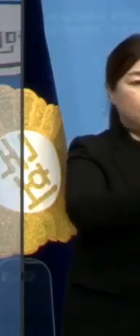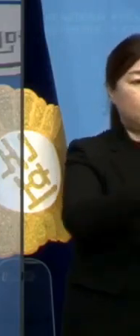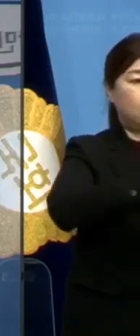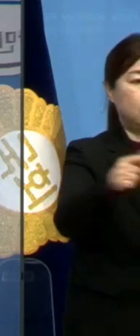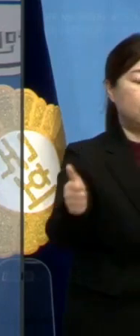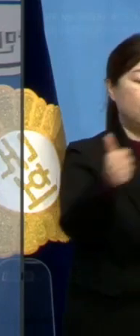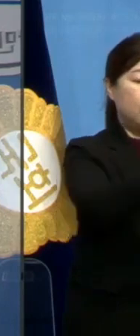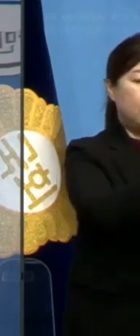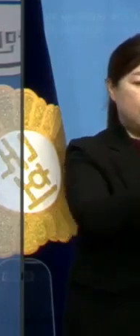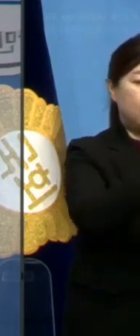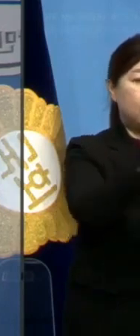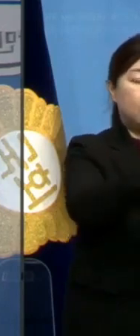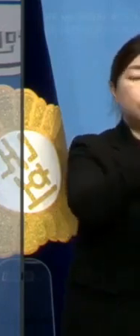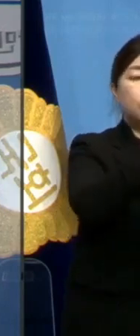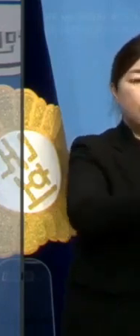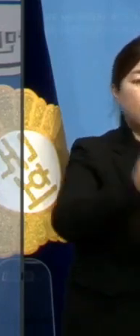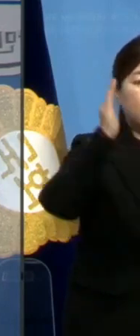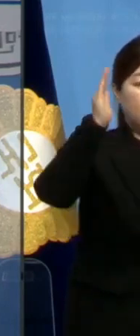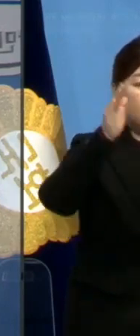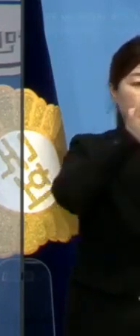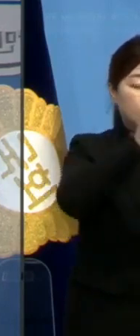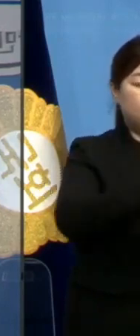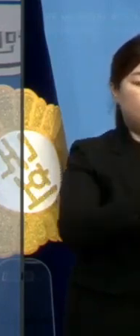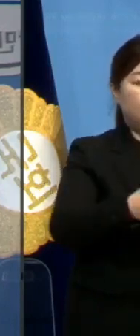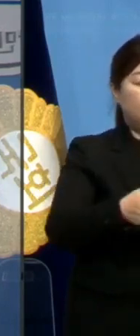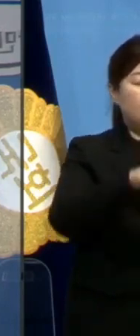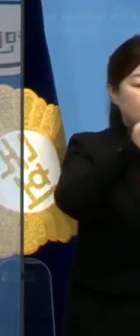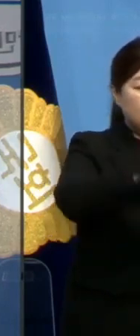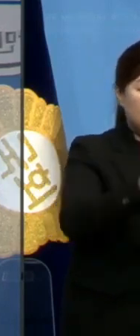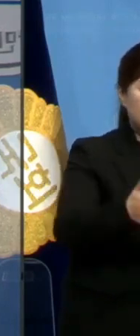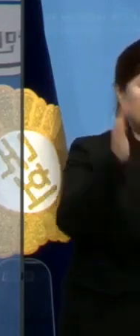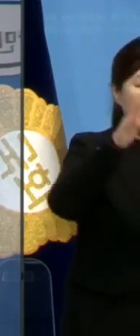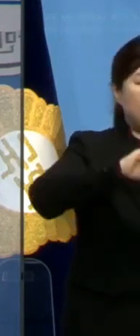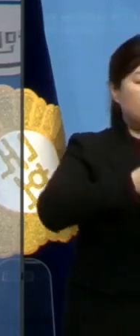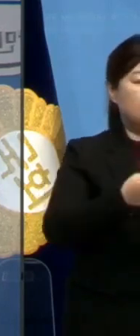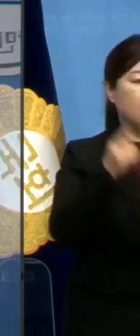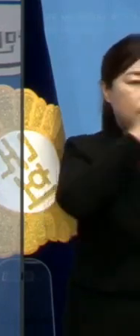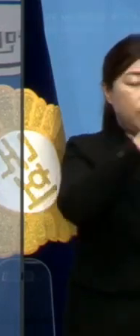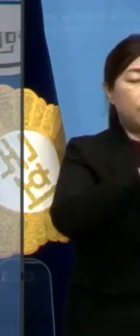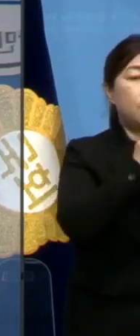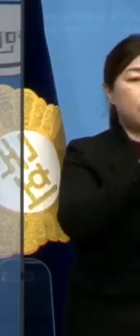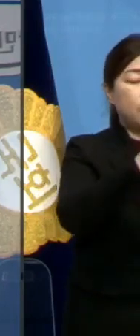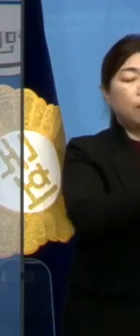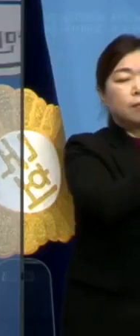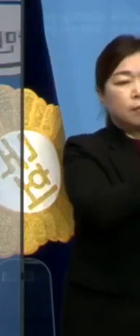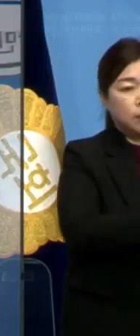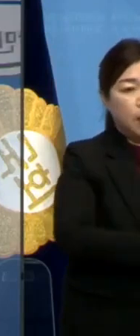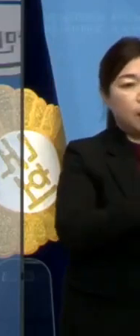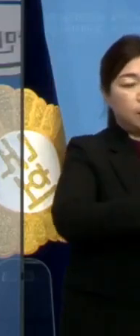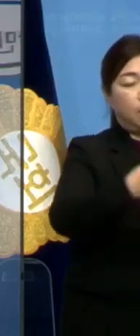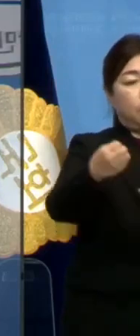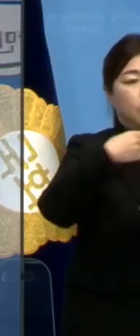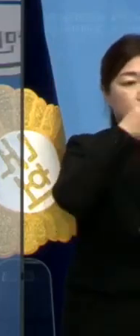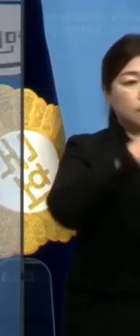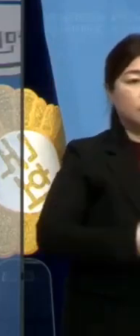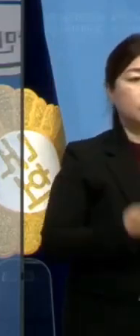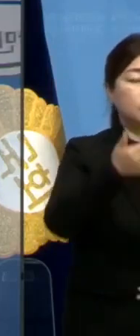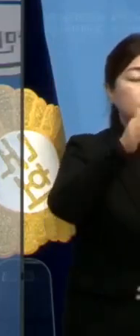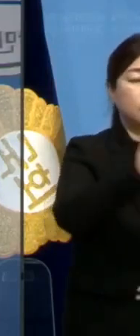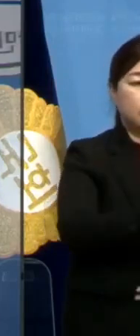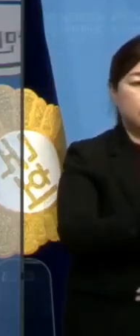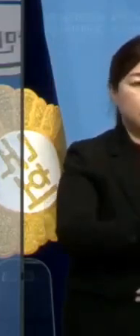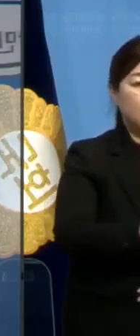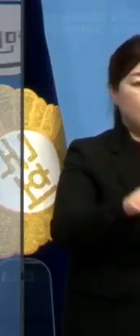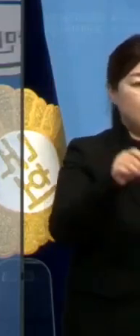교도 불을 만드는 게 중요하다 며 불합리 아바 악의적인 말들이 있더라도 인내하고 참자 고 했습니다 그렇지만